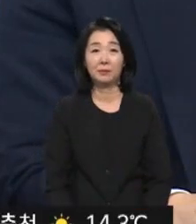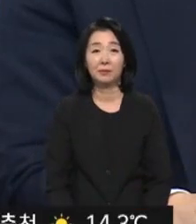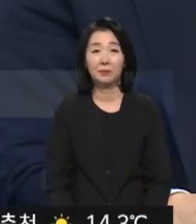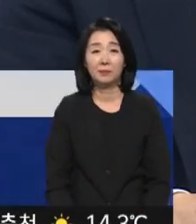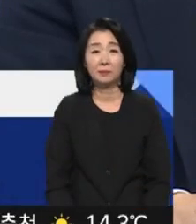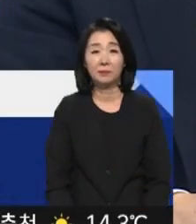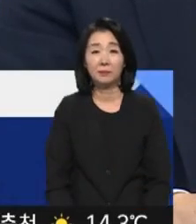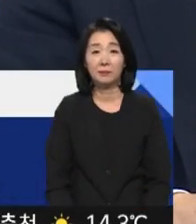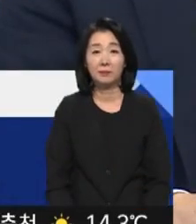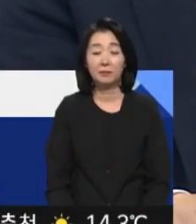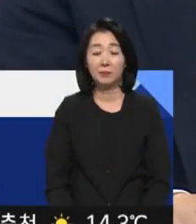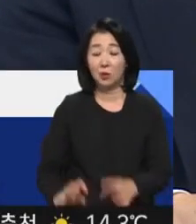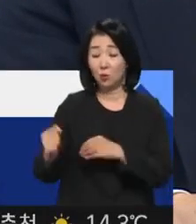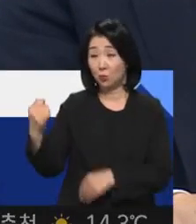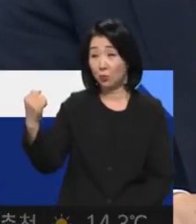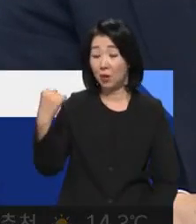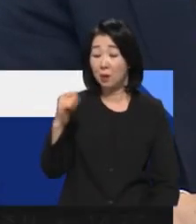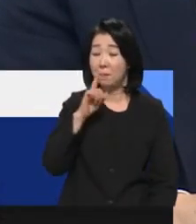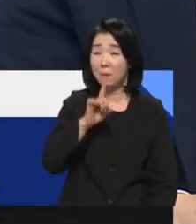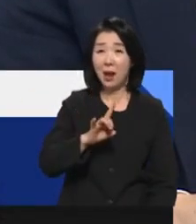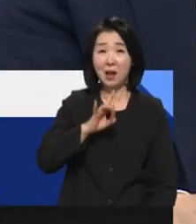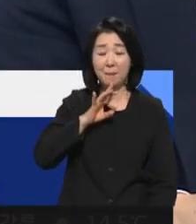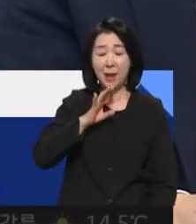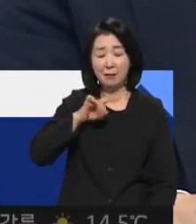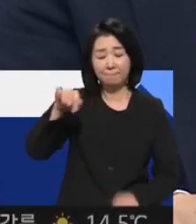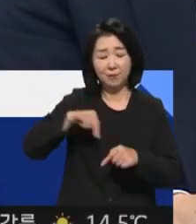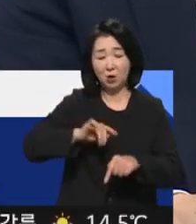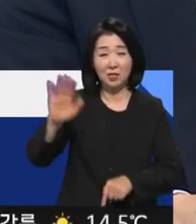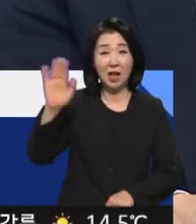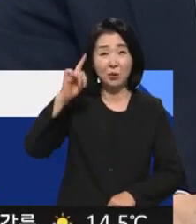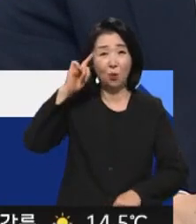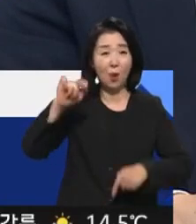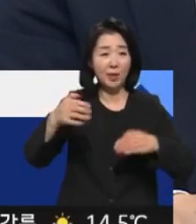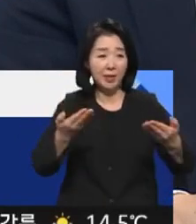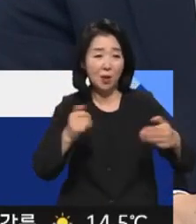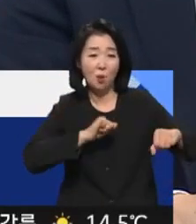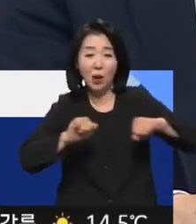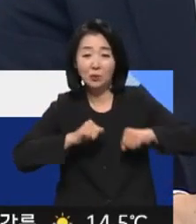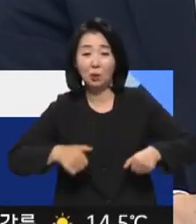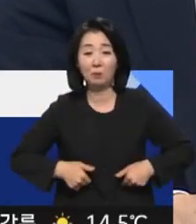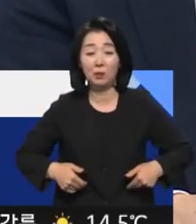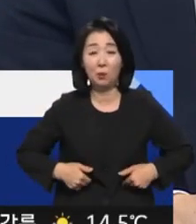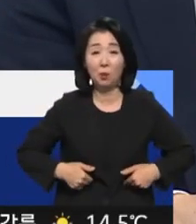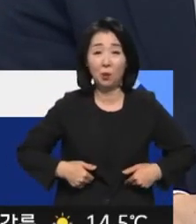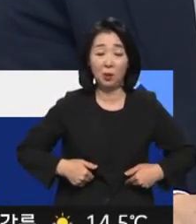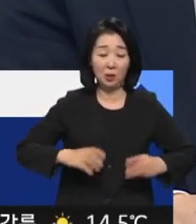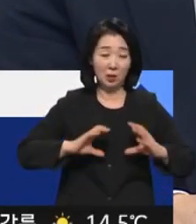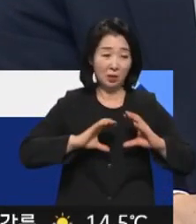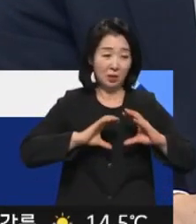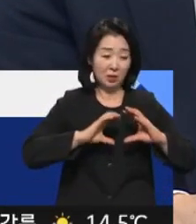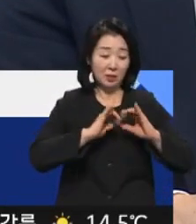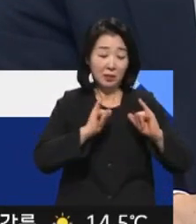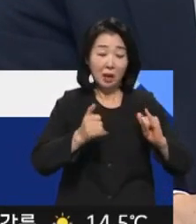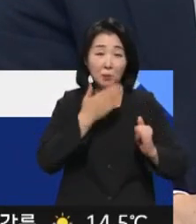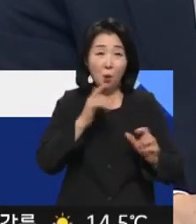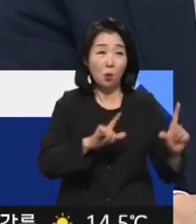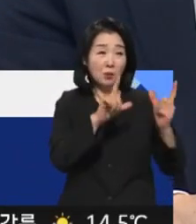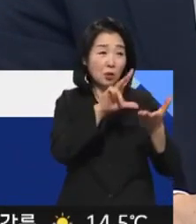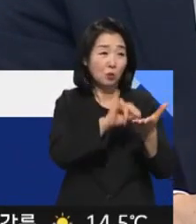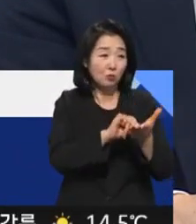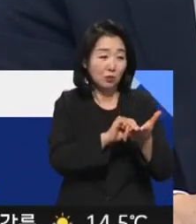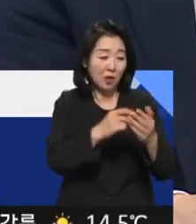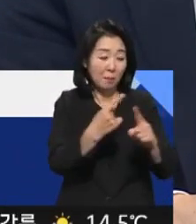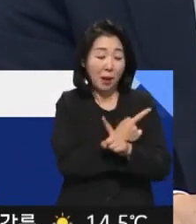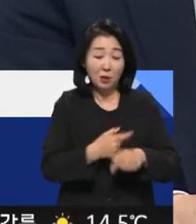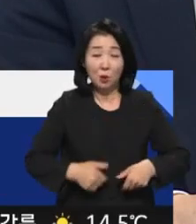집권 여당은 말로 정치하는 것이 아니라 일로 정치해야 합니다. 민생이 개선되고 또 미래 희망이